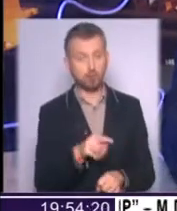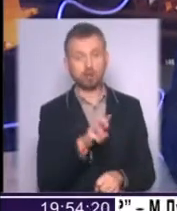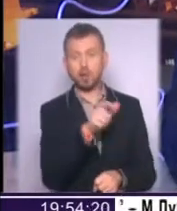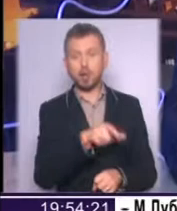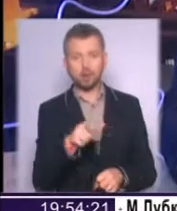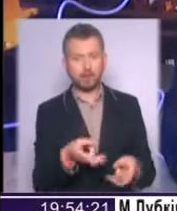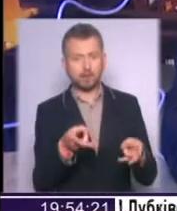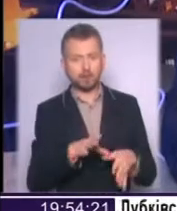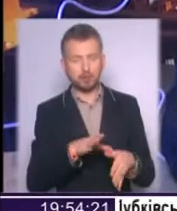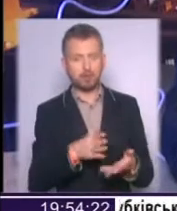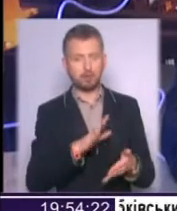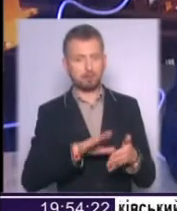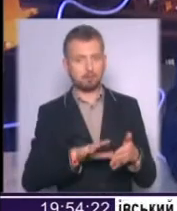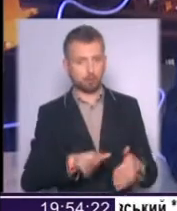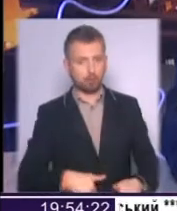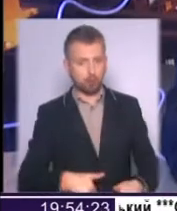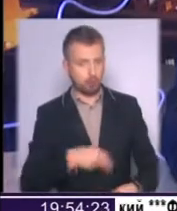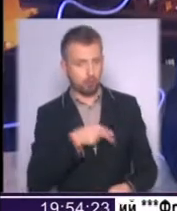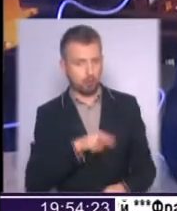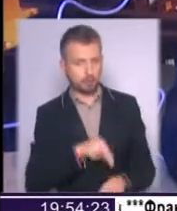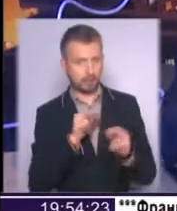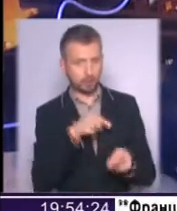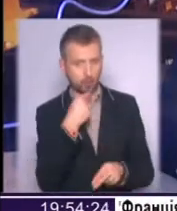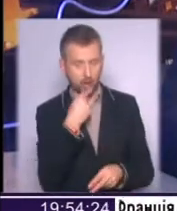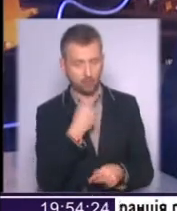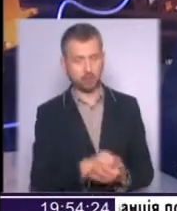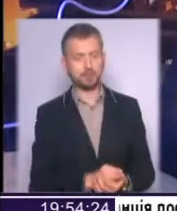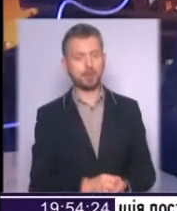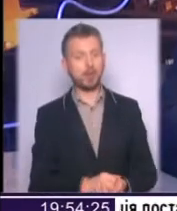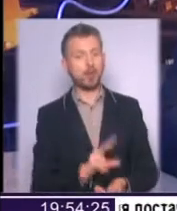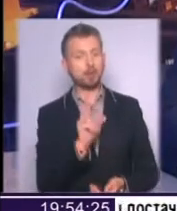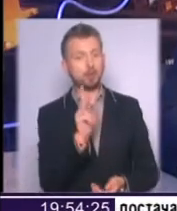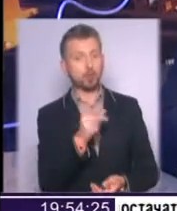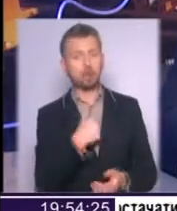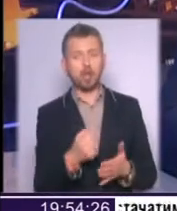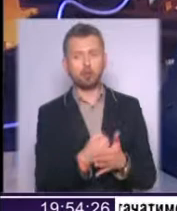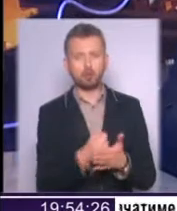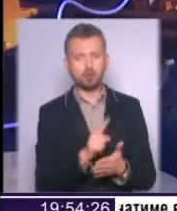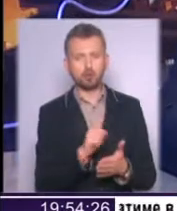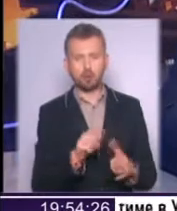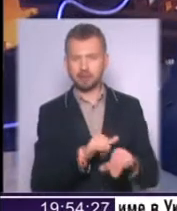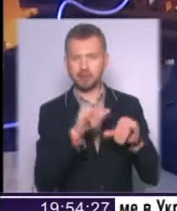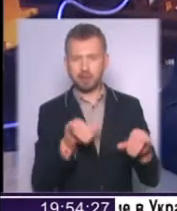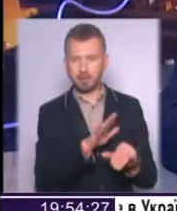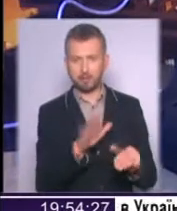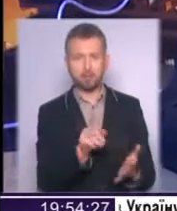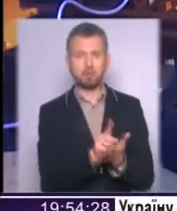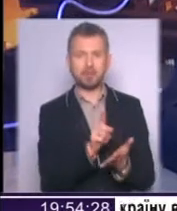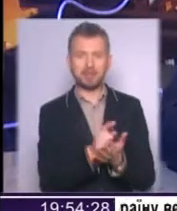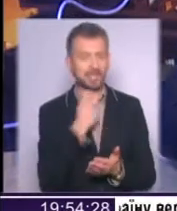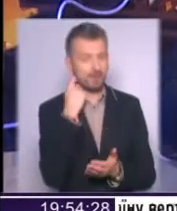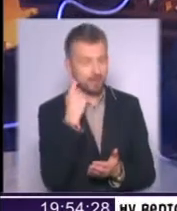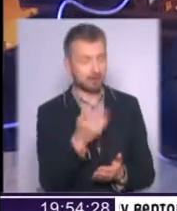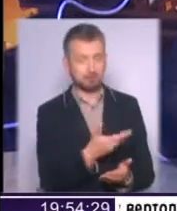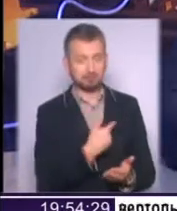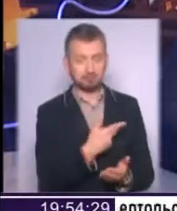залишилися без, селяни просто без голоду померли, чесно кажучи. Друге, я добився, щоб не підвищили пенсійний вік, ми це зробили з профспілками і разом